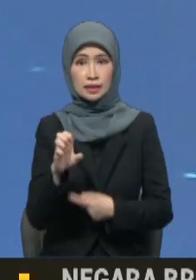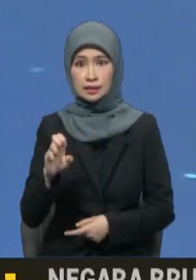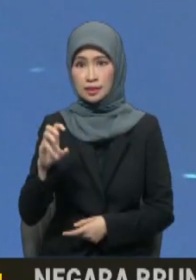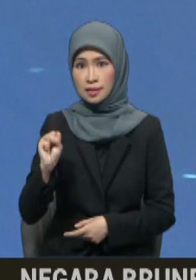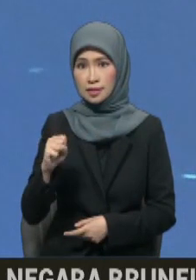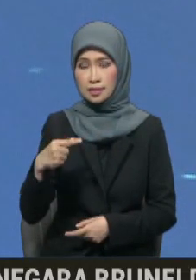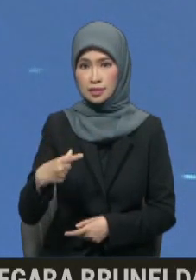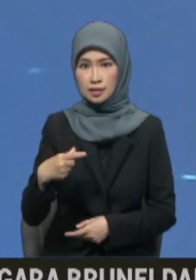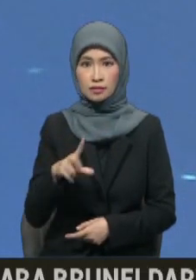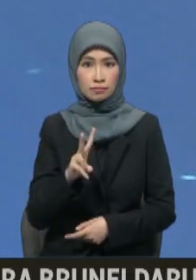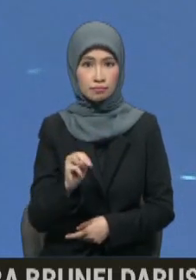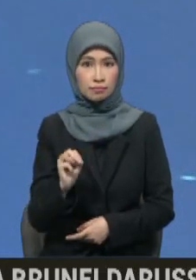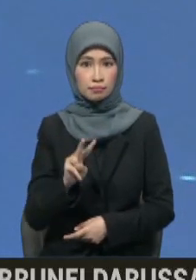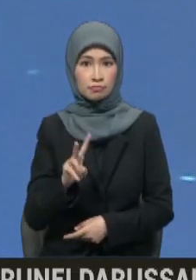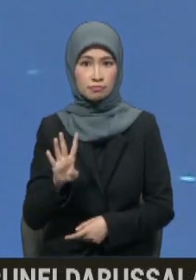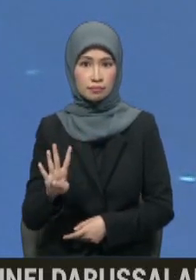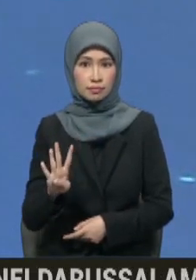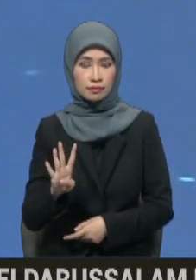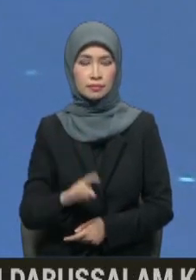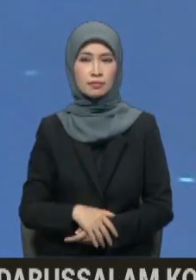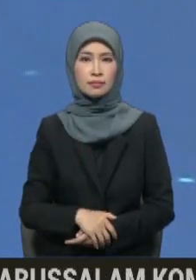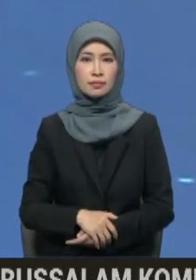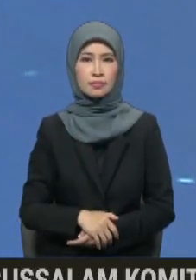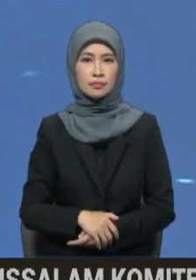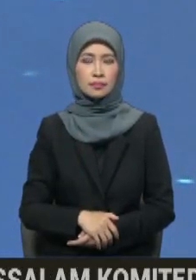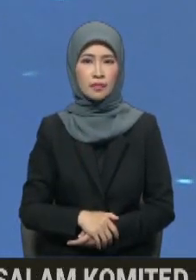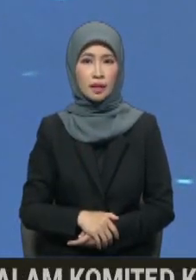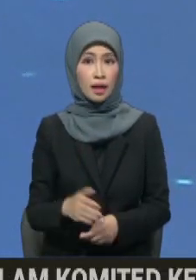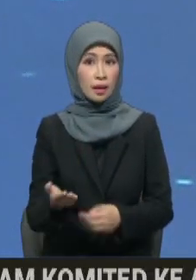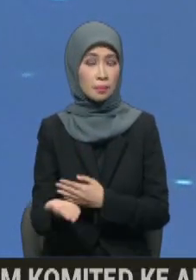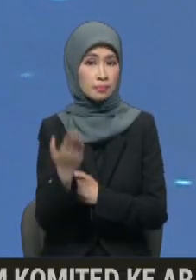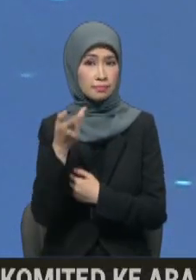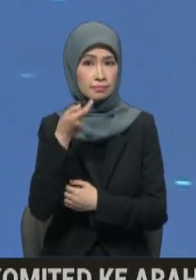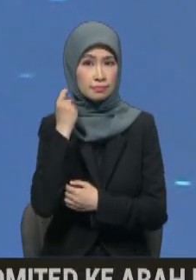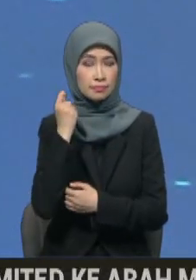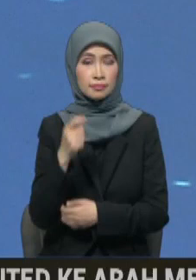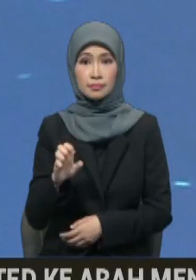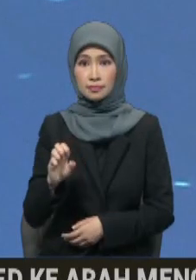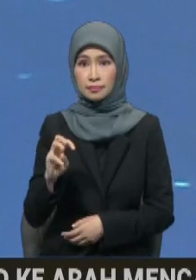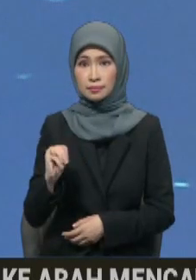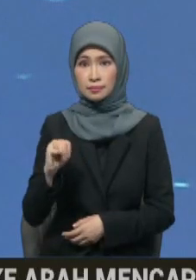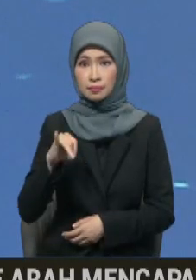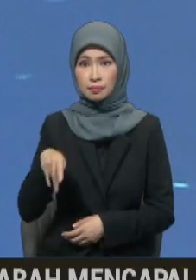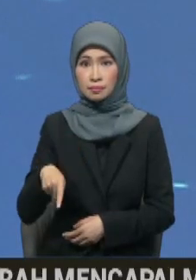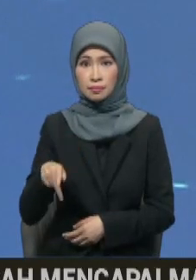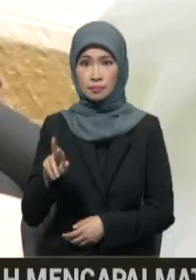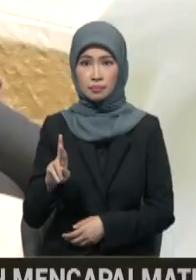sustainable 2024 program tersebut dilancarkan pagi tadi di empay Brunei